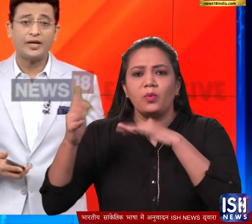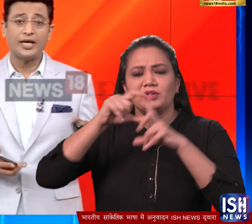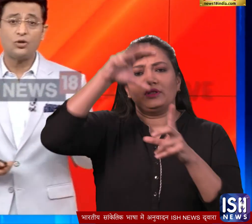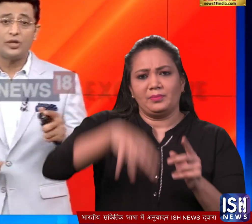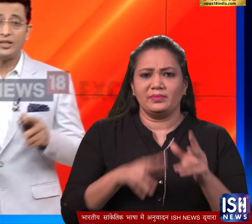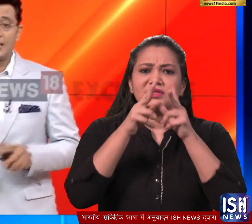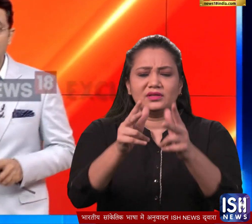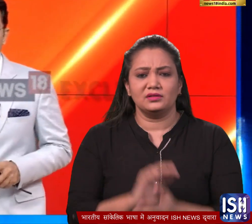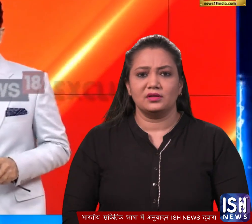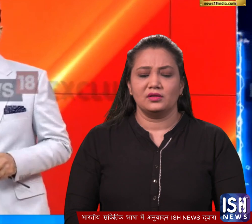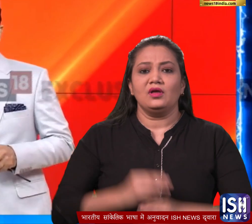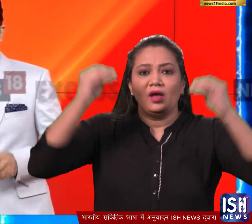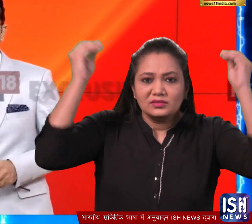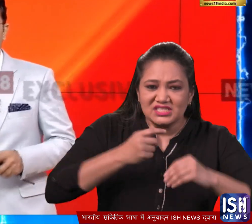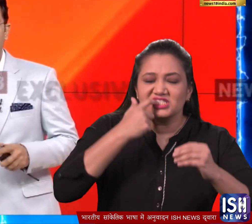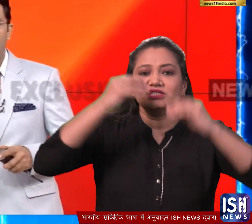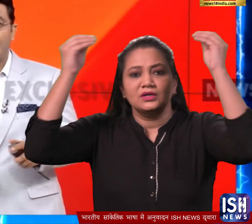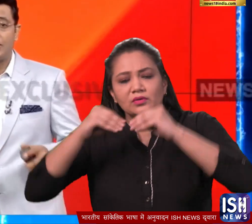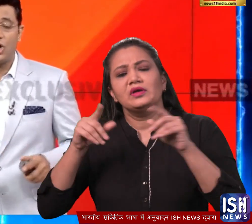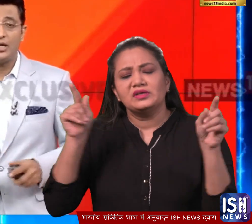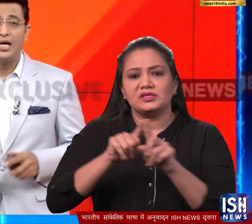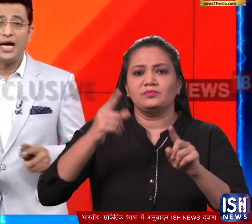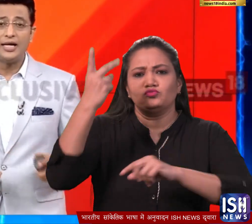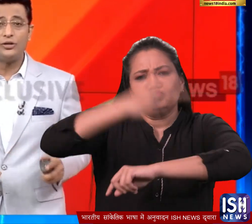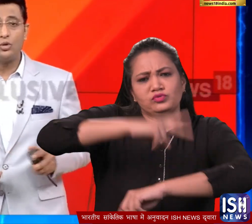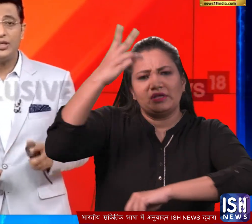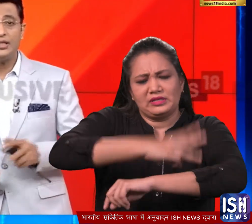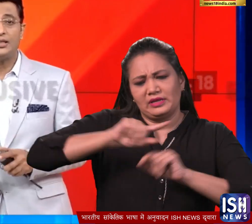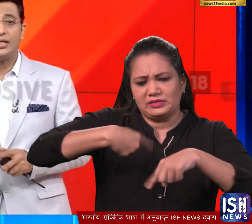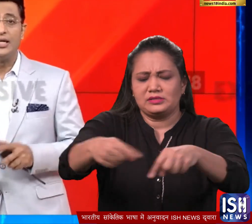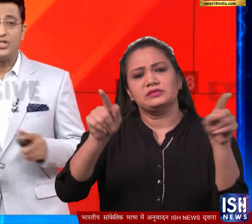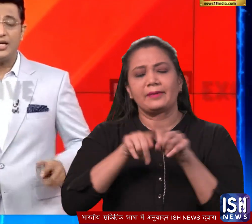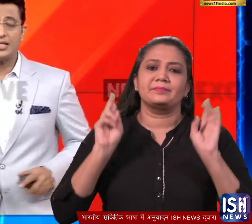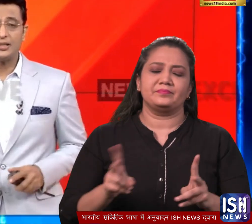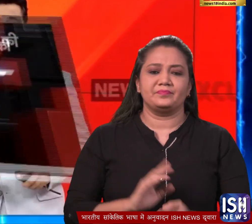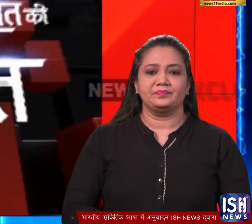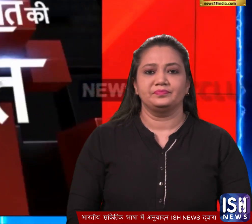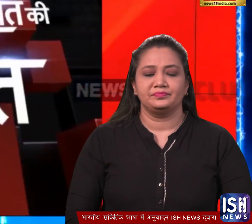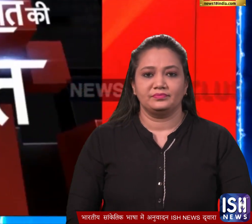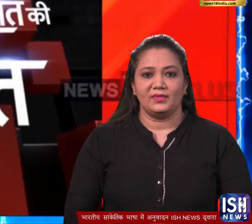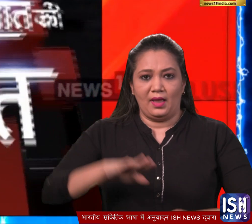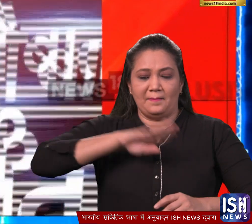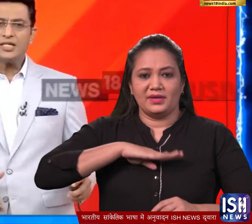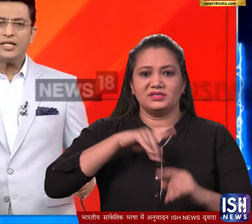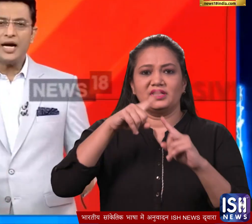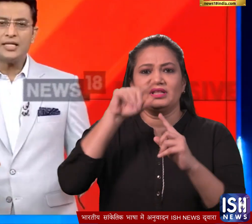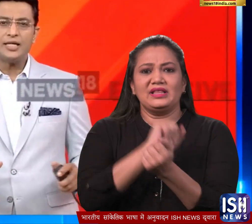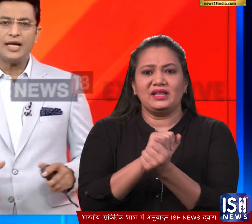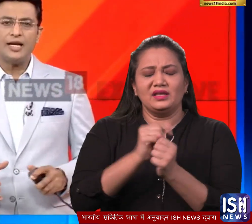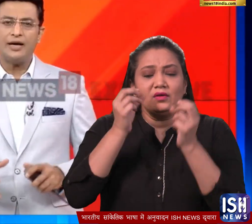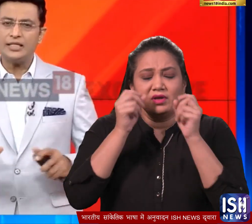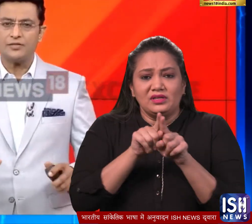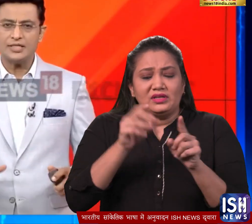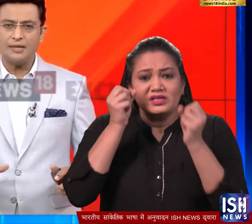में मौसम वैज्ञानिकों ने अंदाजा लगाया है कि बारिश और बर्फबारी का दौर अगले 2-3 दिन तक जारी रह सकता है। महाराष्ट्र के ठाणे